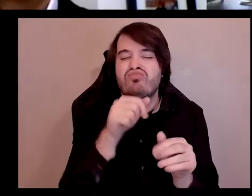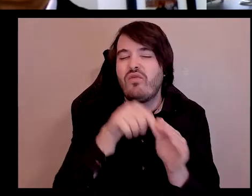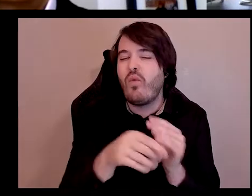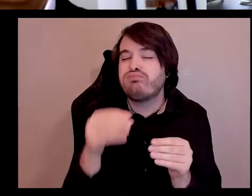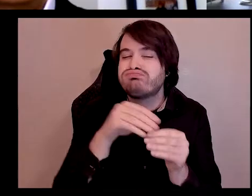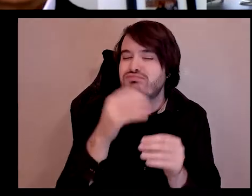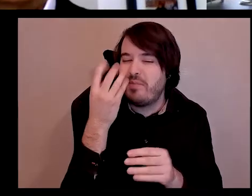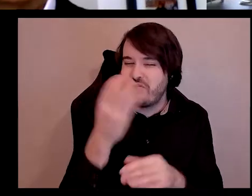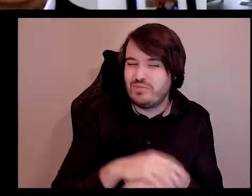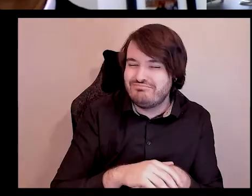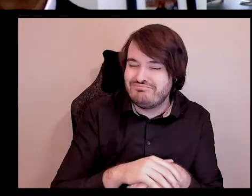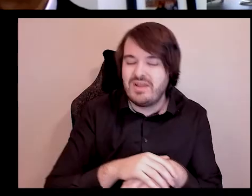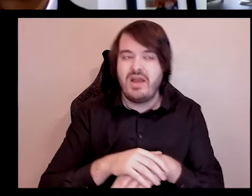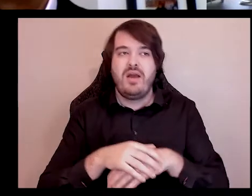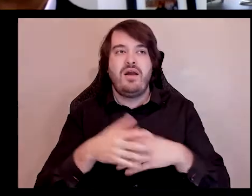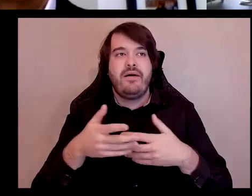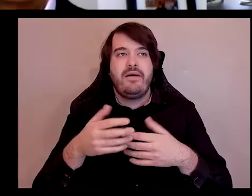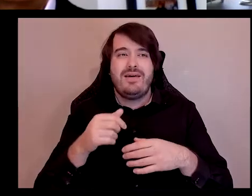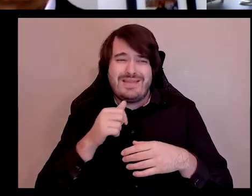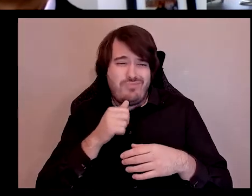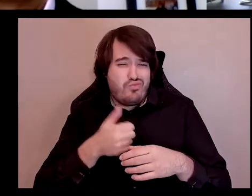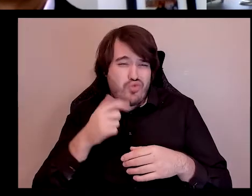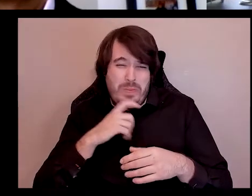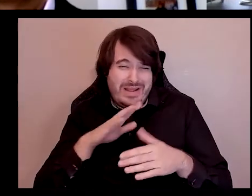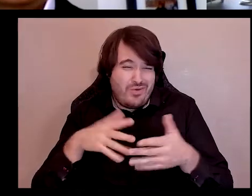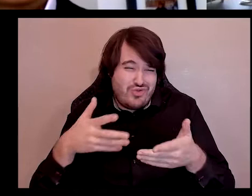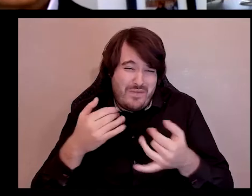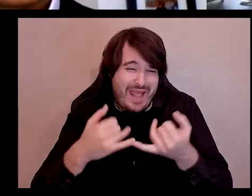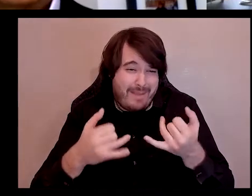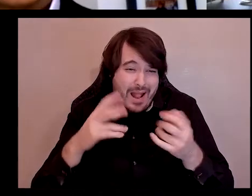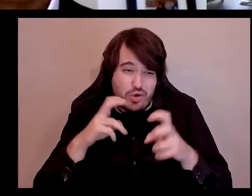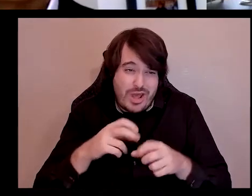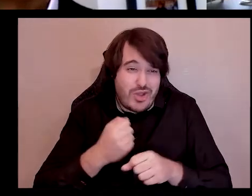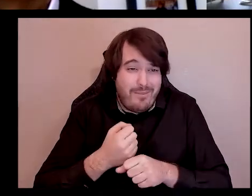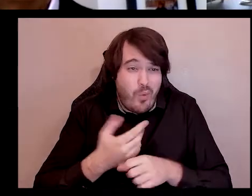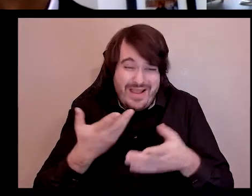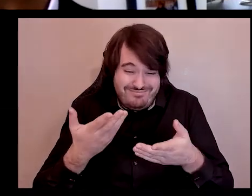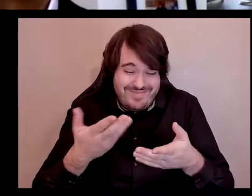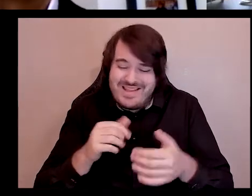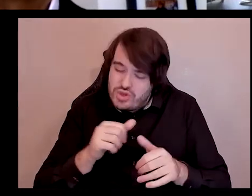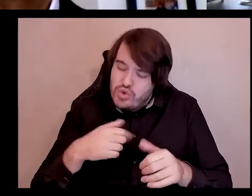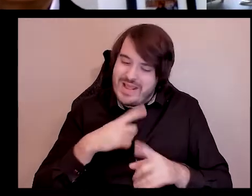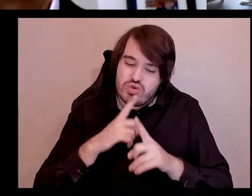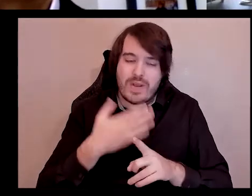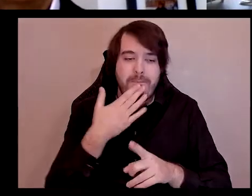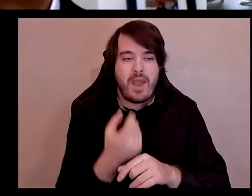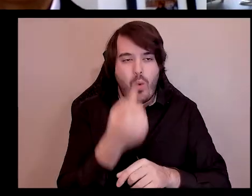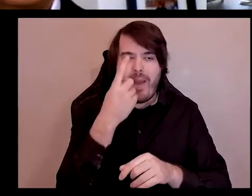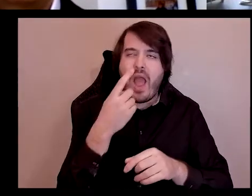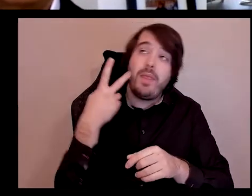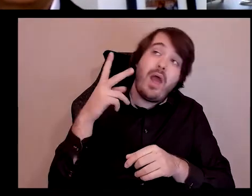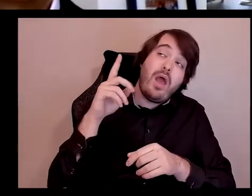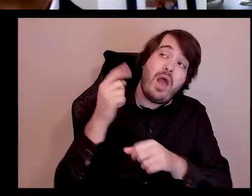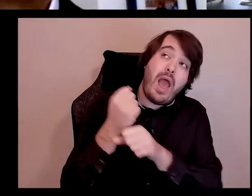là est authentique et aller chercher un complément d'information. Ben, c'est pas plus compliqué que ça, finalement, de la